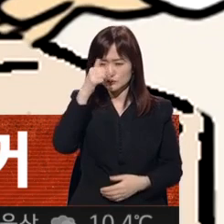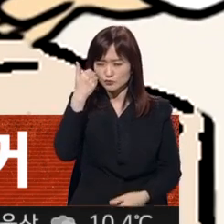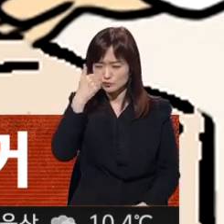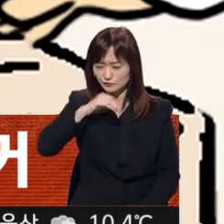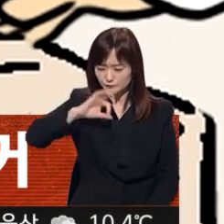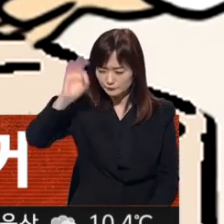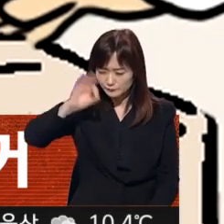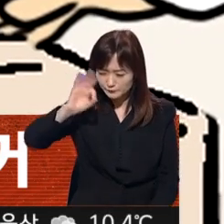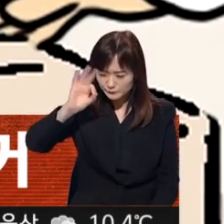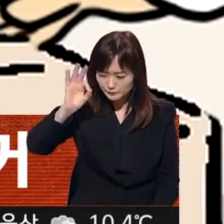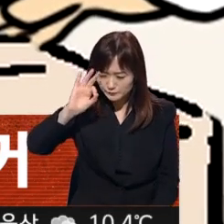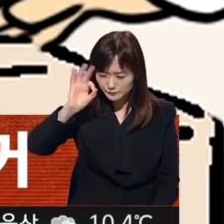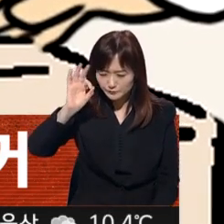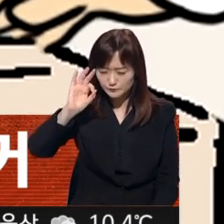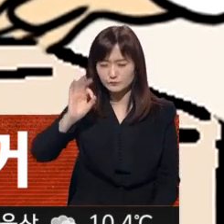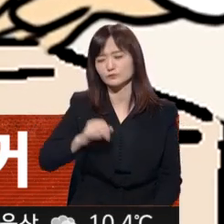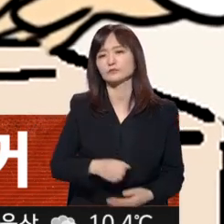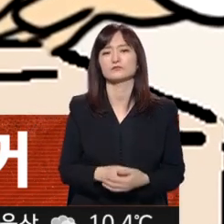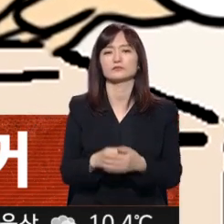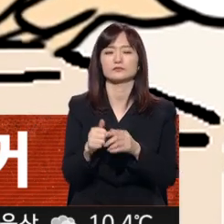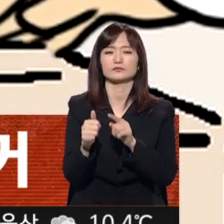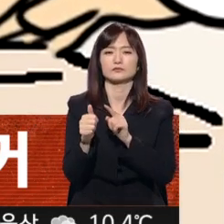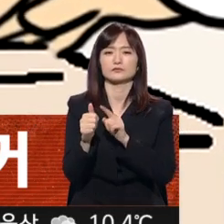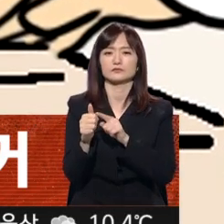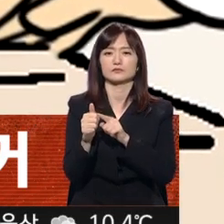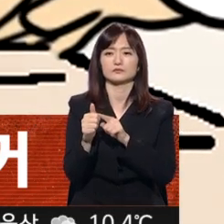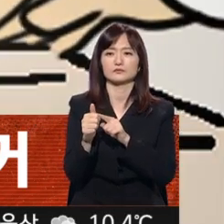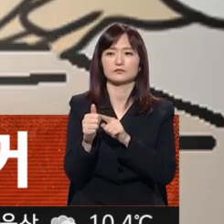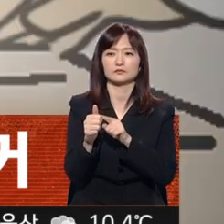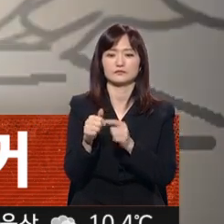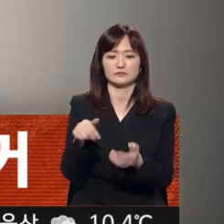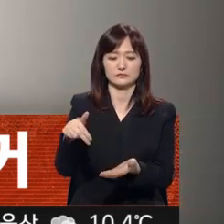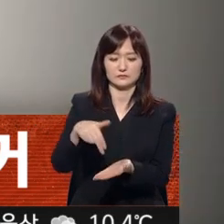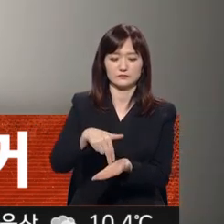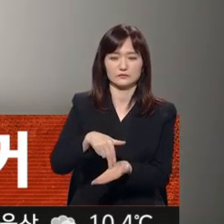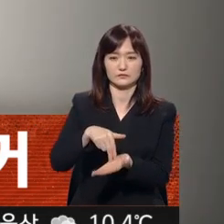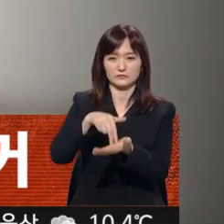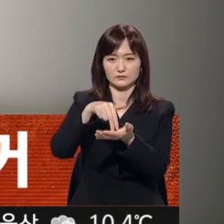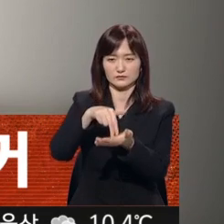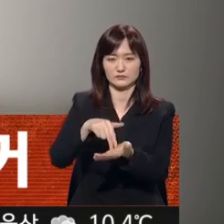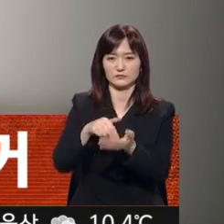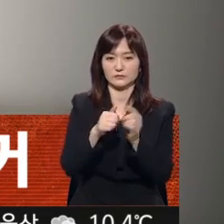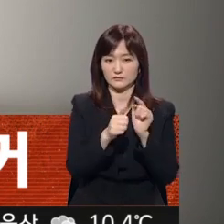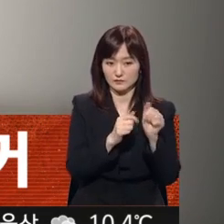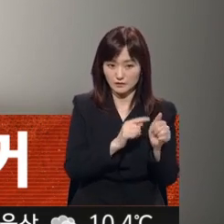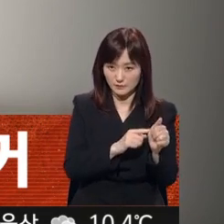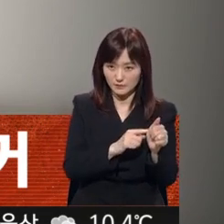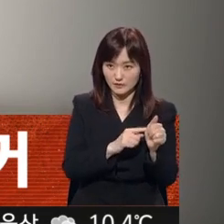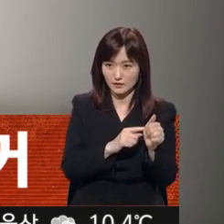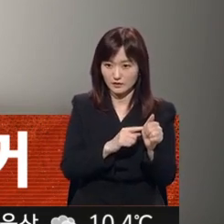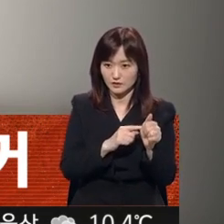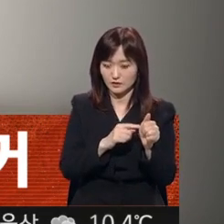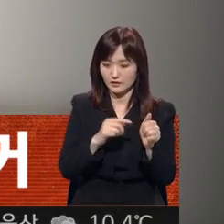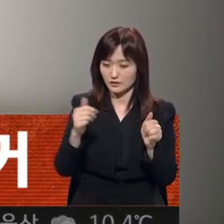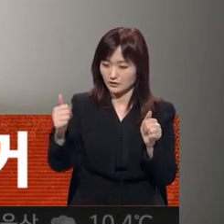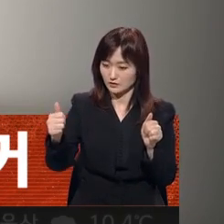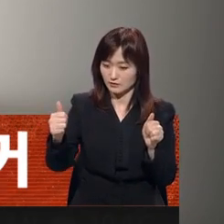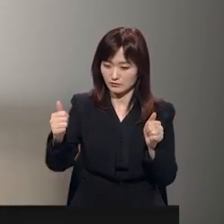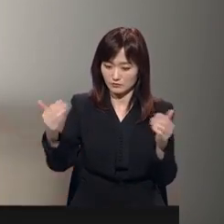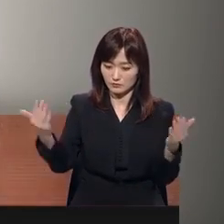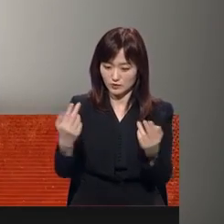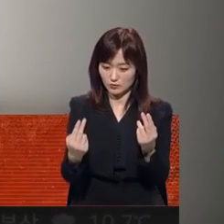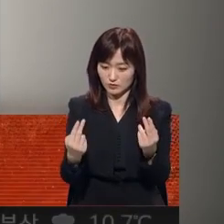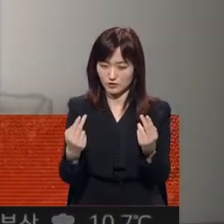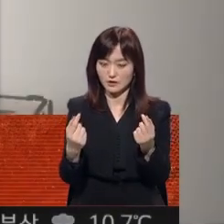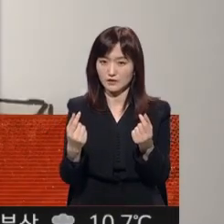했습니다 추적을 했더니 그 남성이 그 엘리베이터에 탔던 남성하고 인상 차이가 비슷했기 때문에 추적을 해서